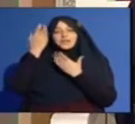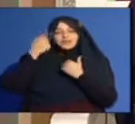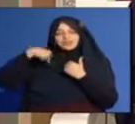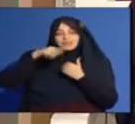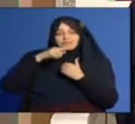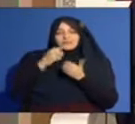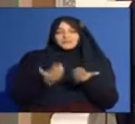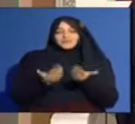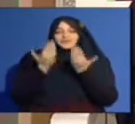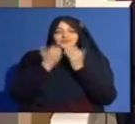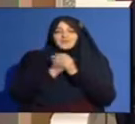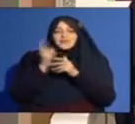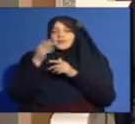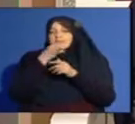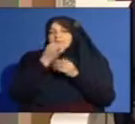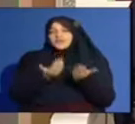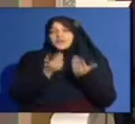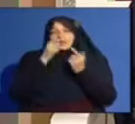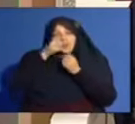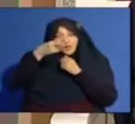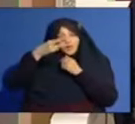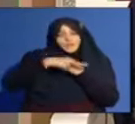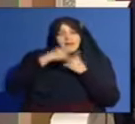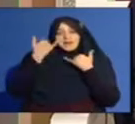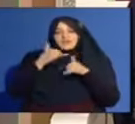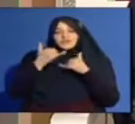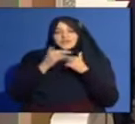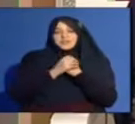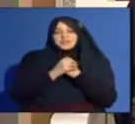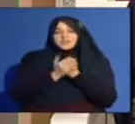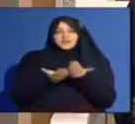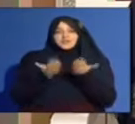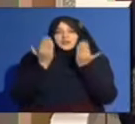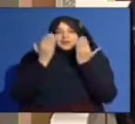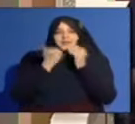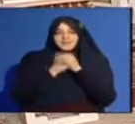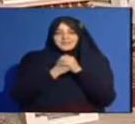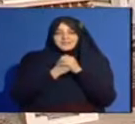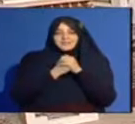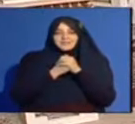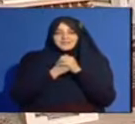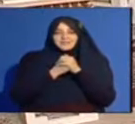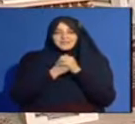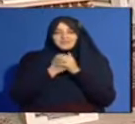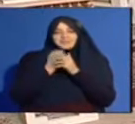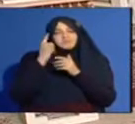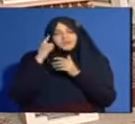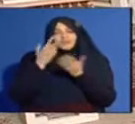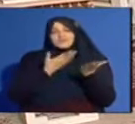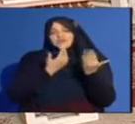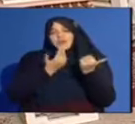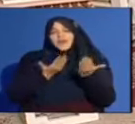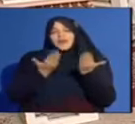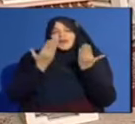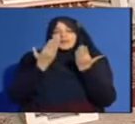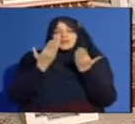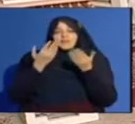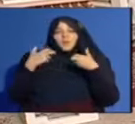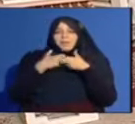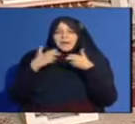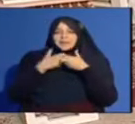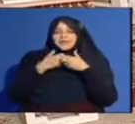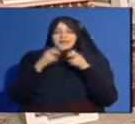تعودي للوطن، للوطن تاعك سميره معايا. ان شاء الله تعودي للوطن تاعك وتكون تخفيضات فيما يتعلق